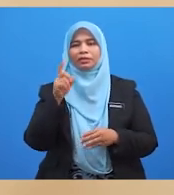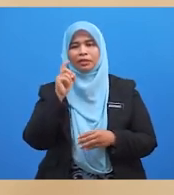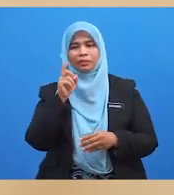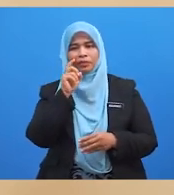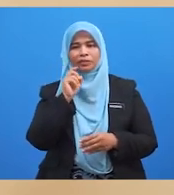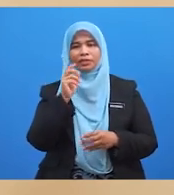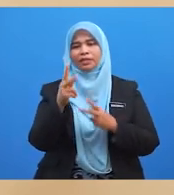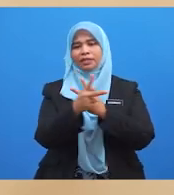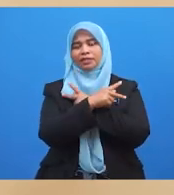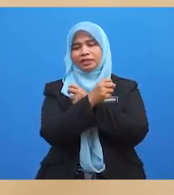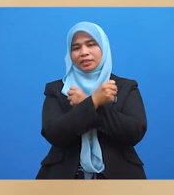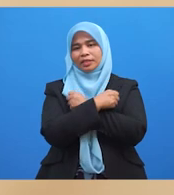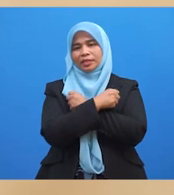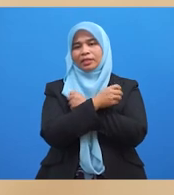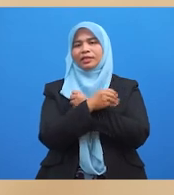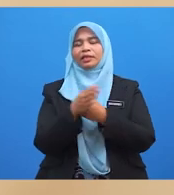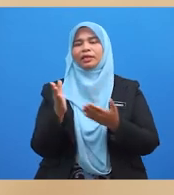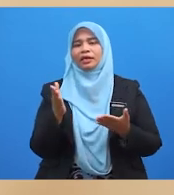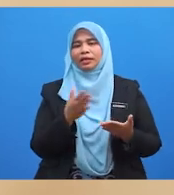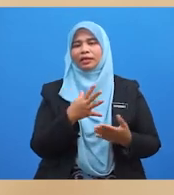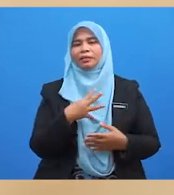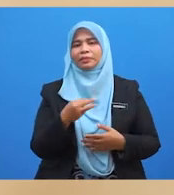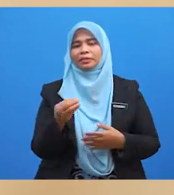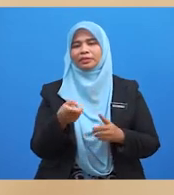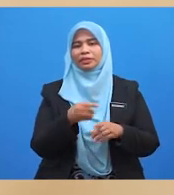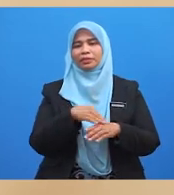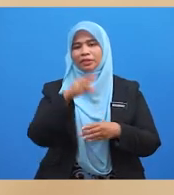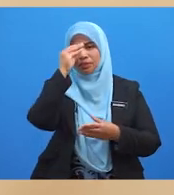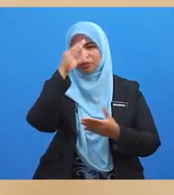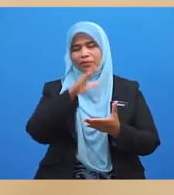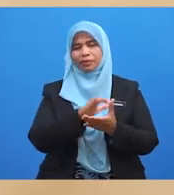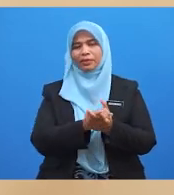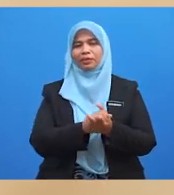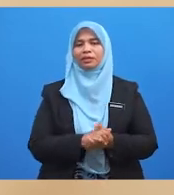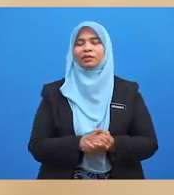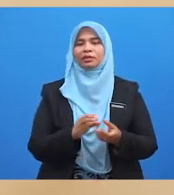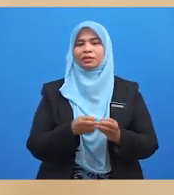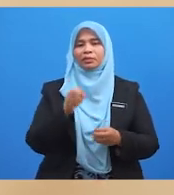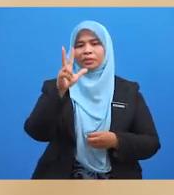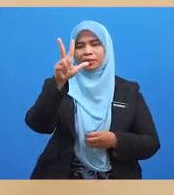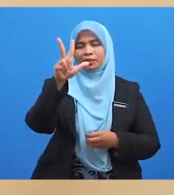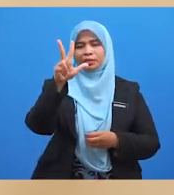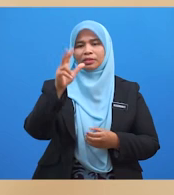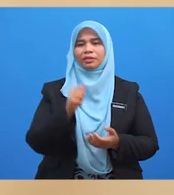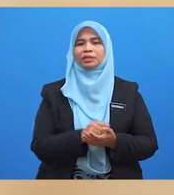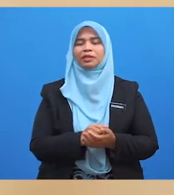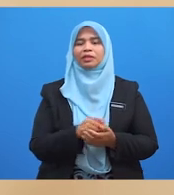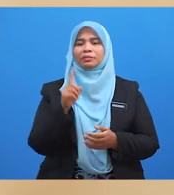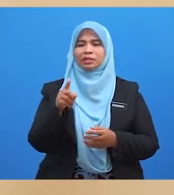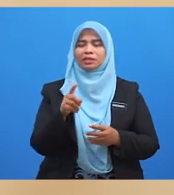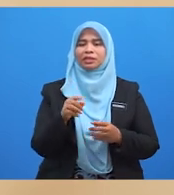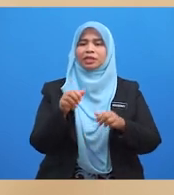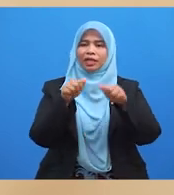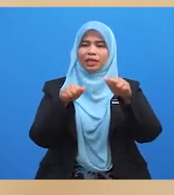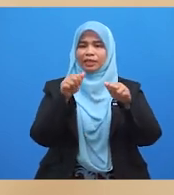kasih sayang dan layanan mesra daripada suami. Yang ketiga, suami juga mestilah